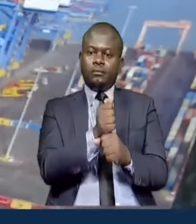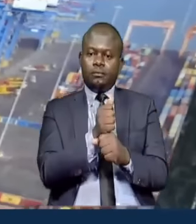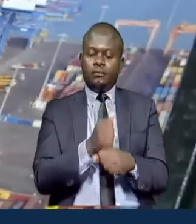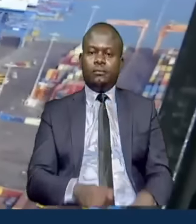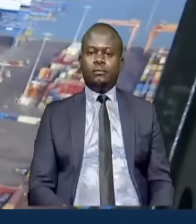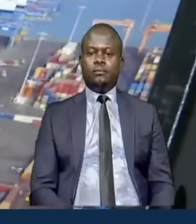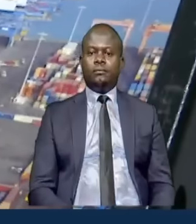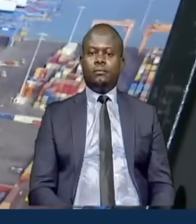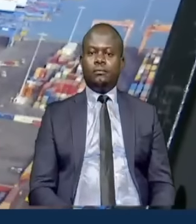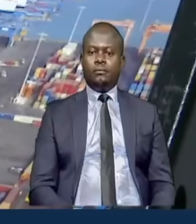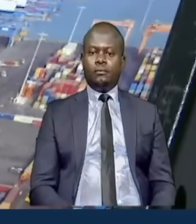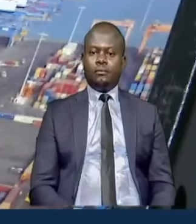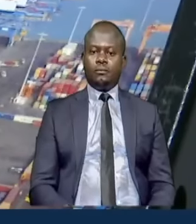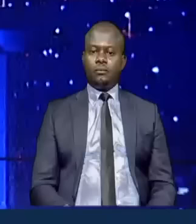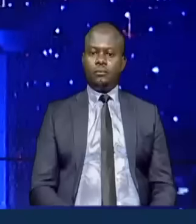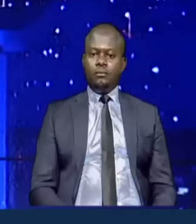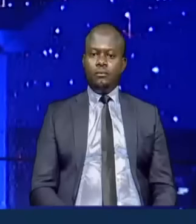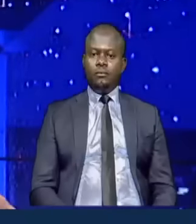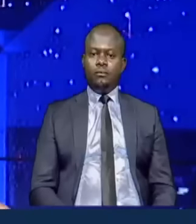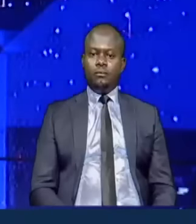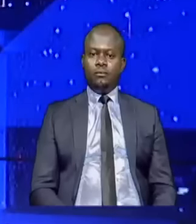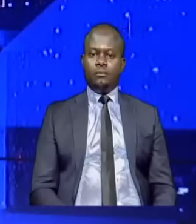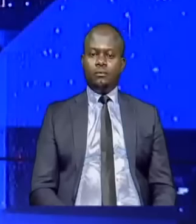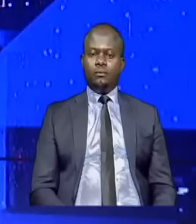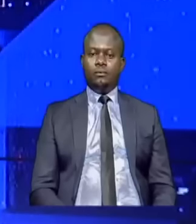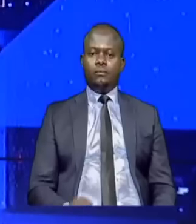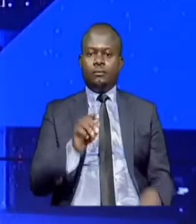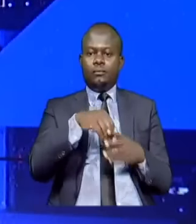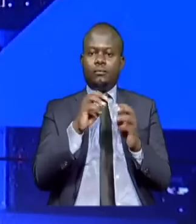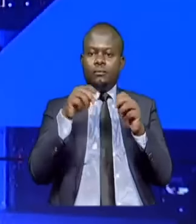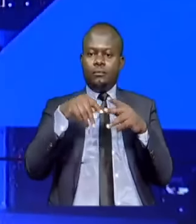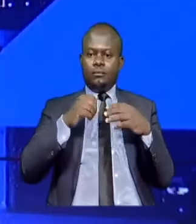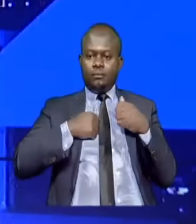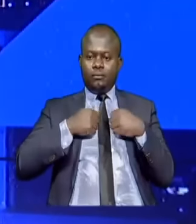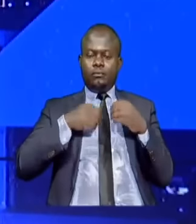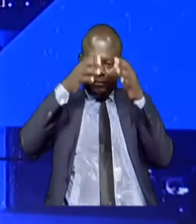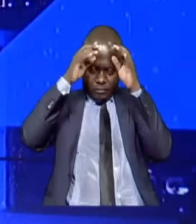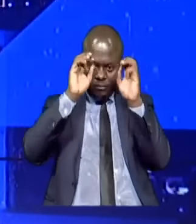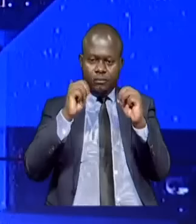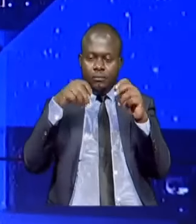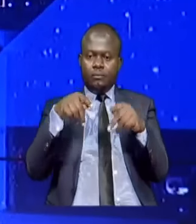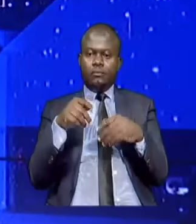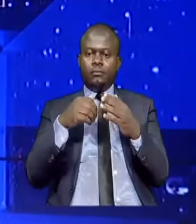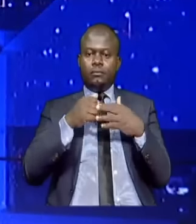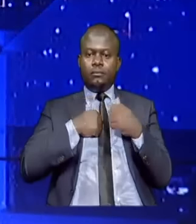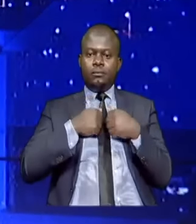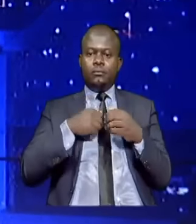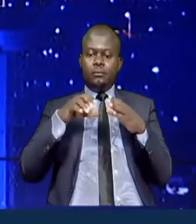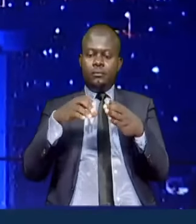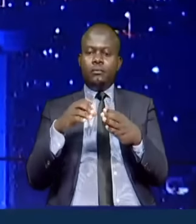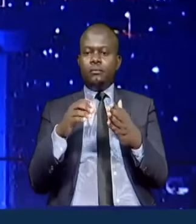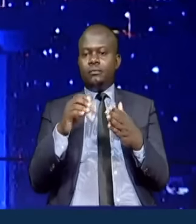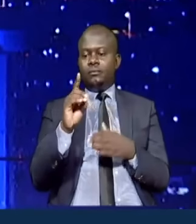Jean Claude Mutuyezu, i Kigali. Reka tujye mu Nteko Ishinga Amategeko. Perezida w'Inteko Ishinga Amategeko y'u Rwanda, Umutwe